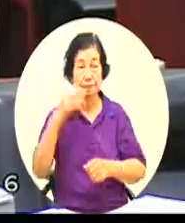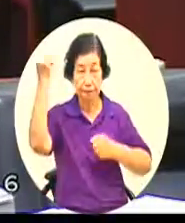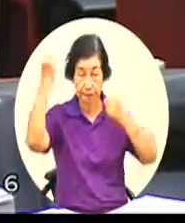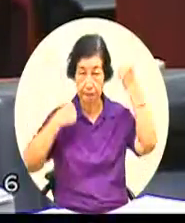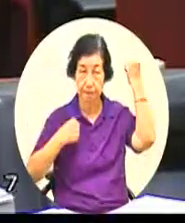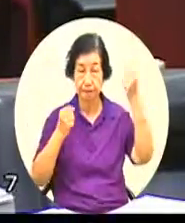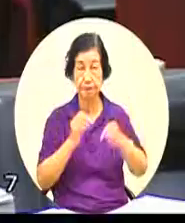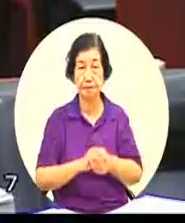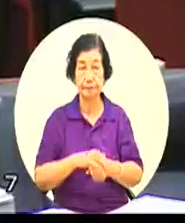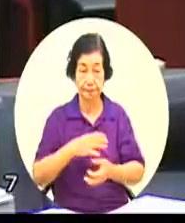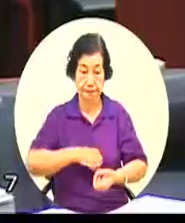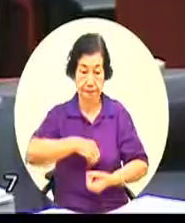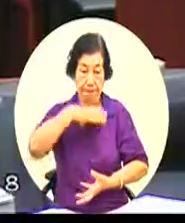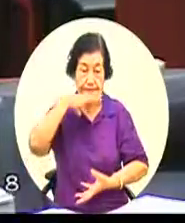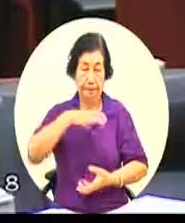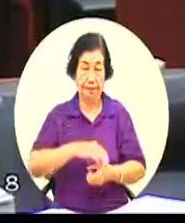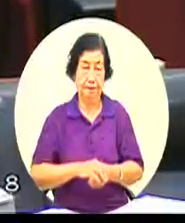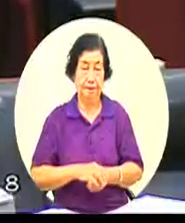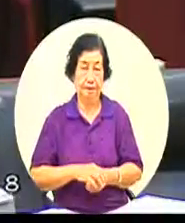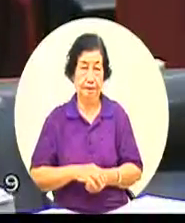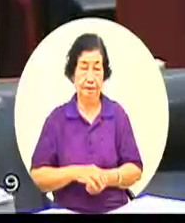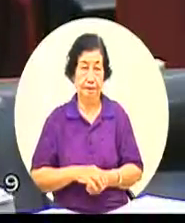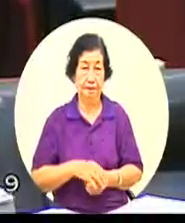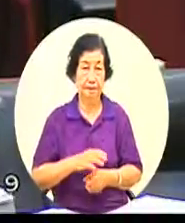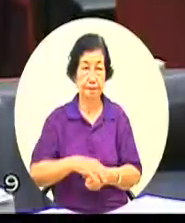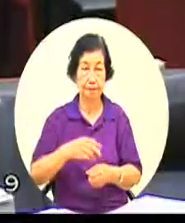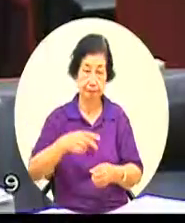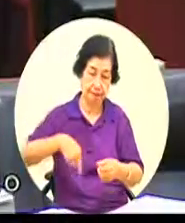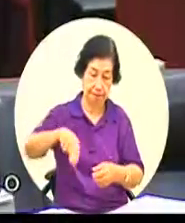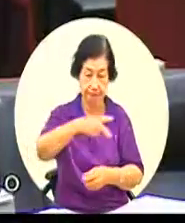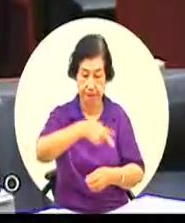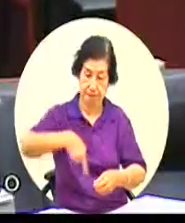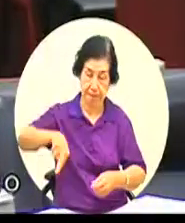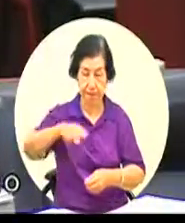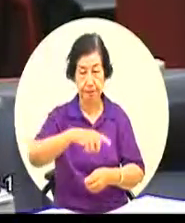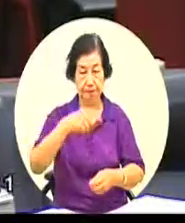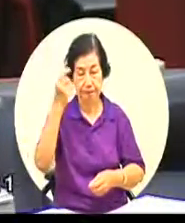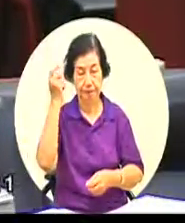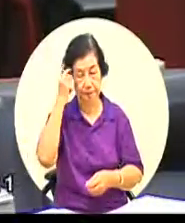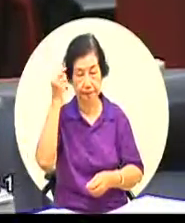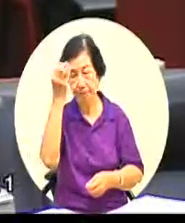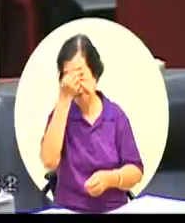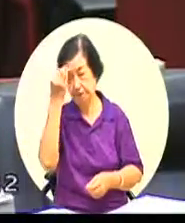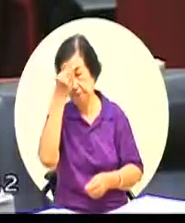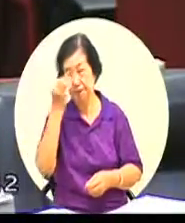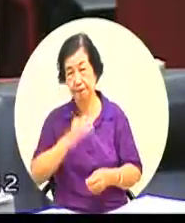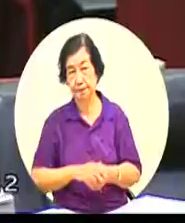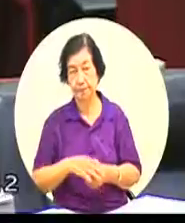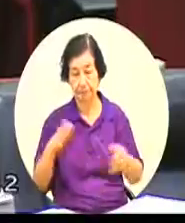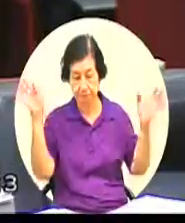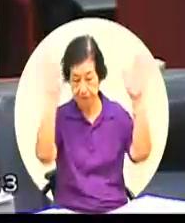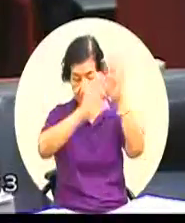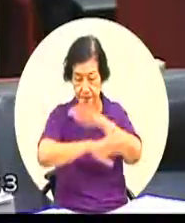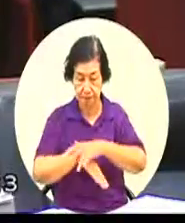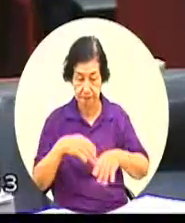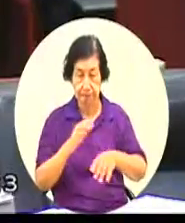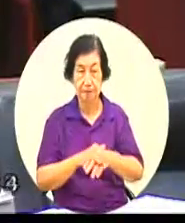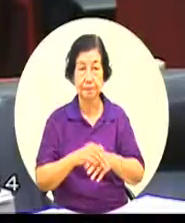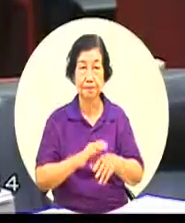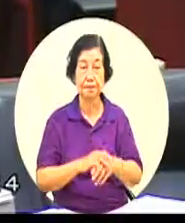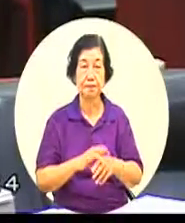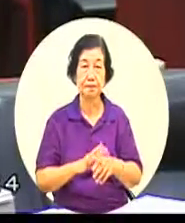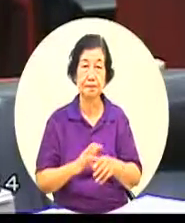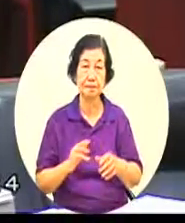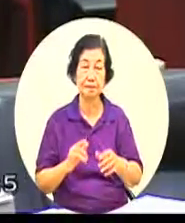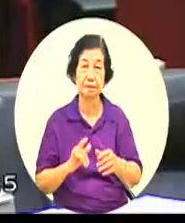个长辈大家伫遐，你安说啦，说到头我戆啊。暗时啊，嘛是伫遐洗操场洗到戆。因讲